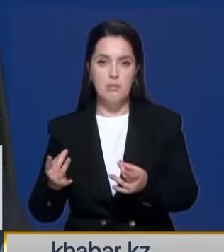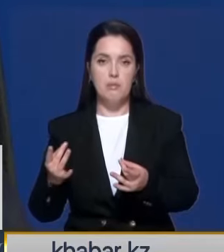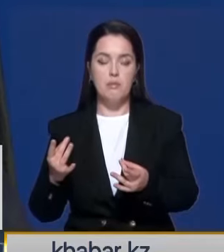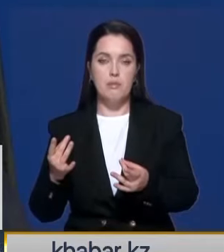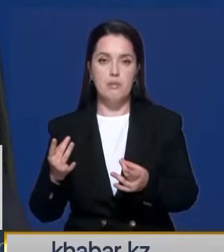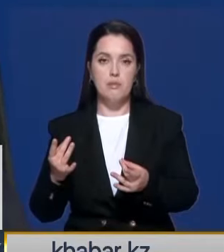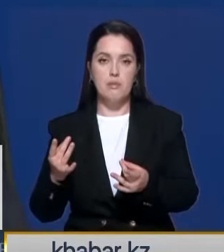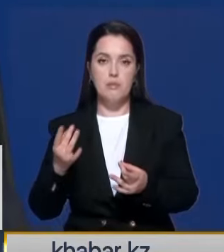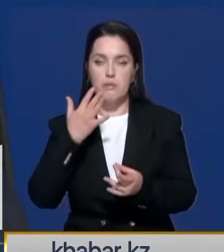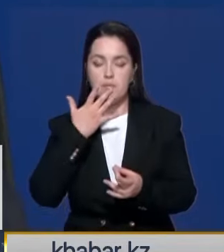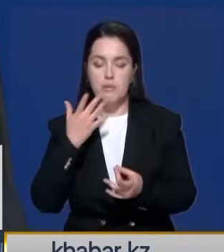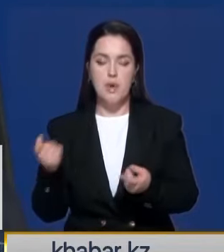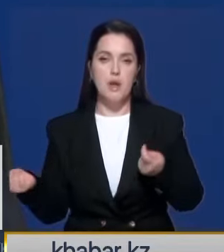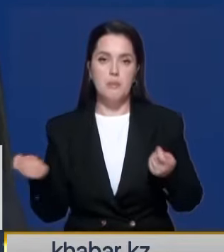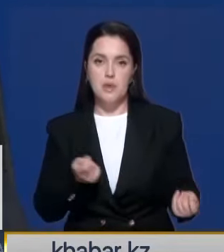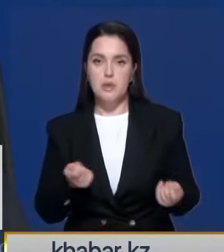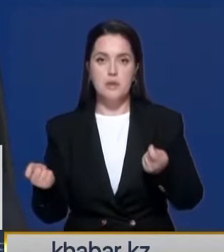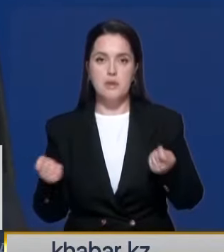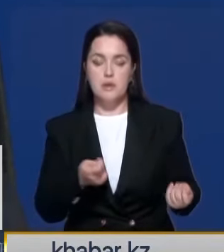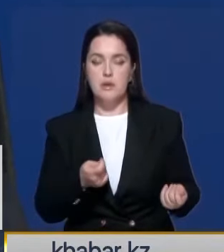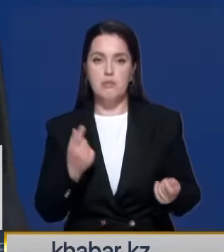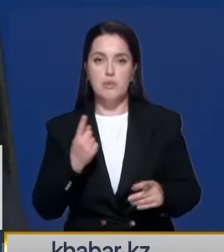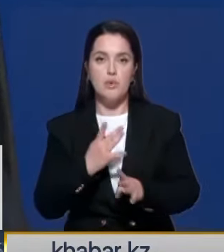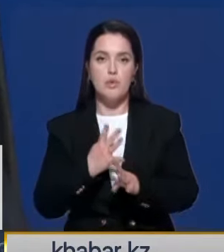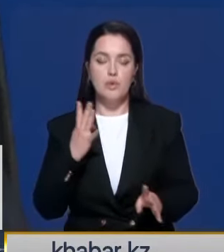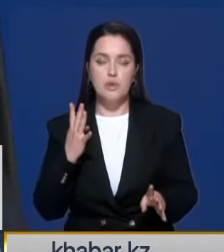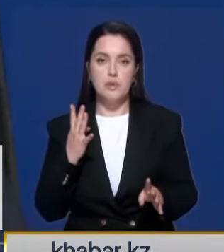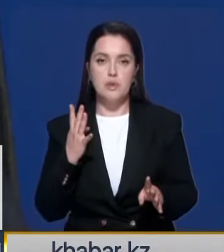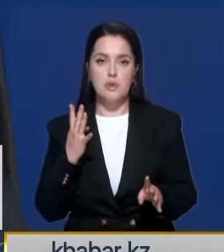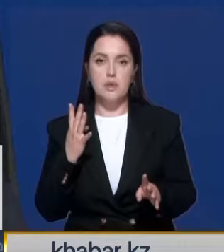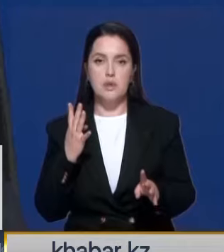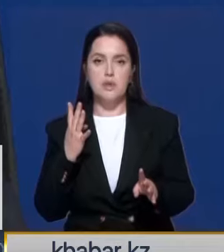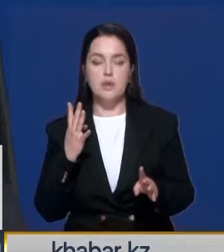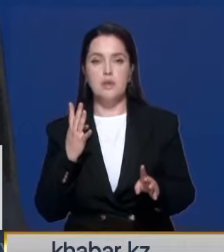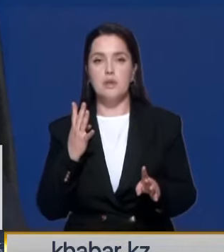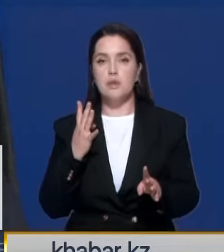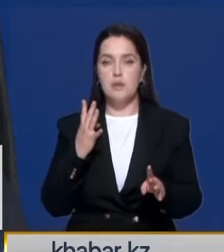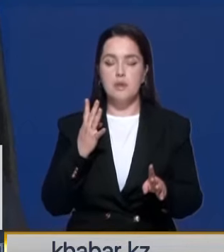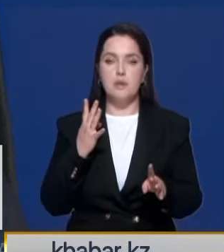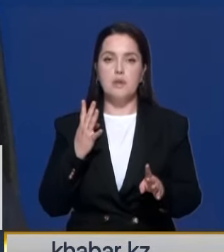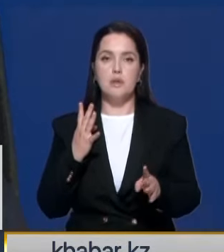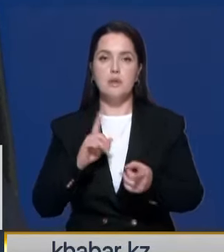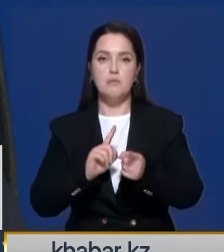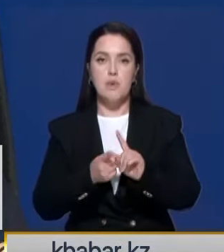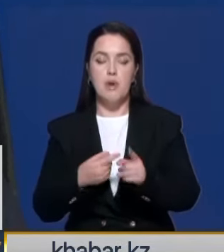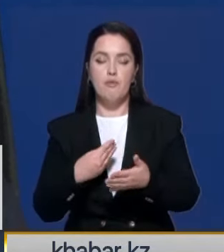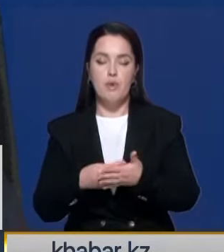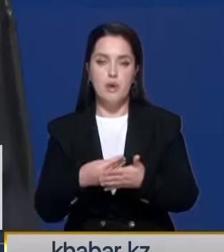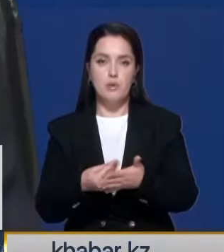видам товаров, в котором и в первую очередь влияет изменение валютного